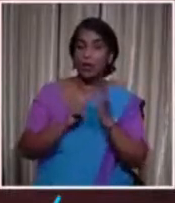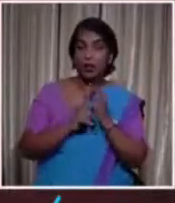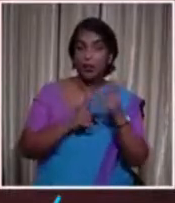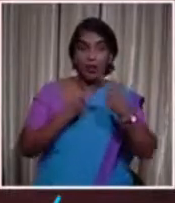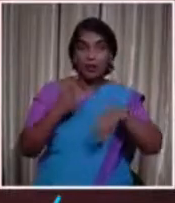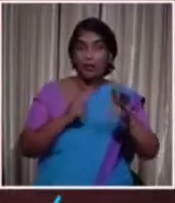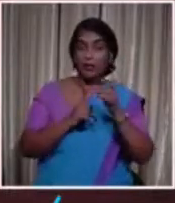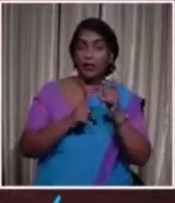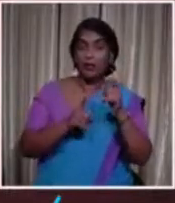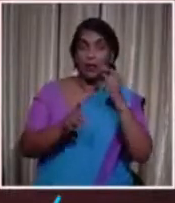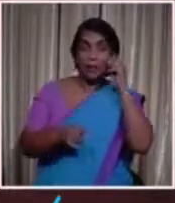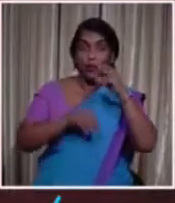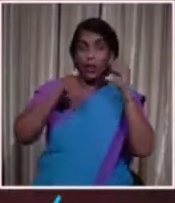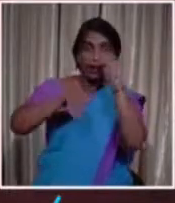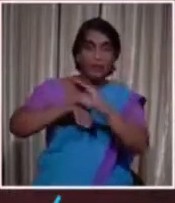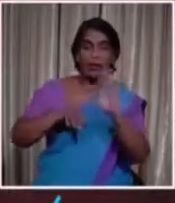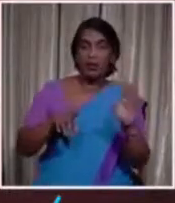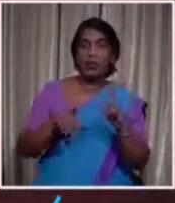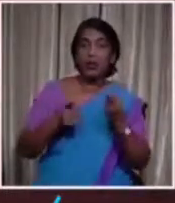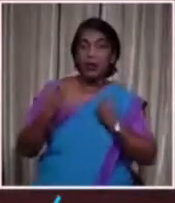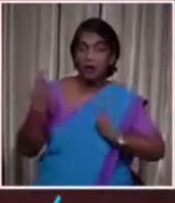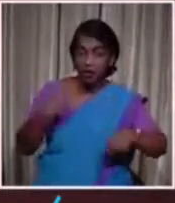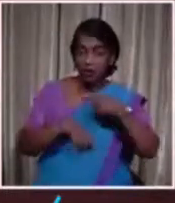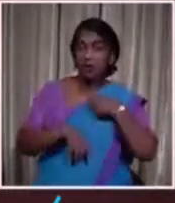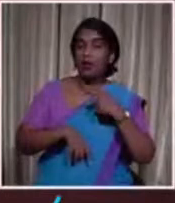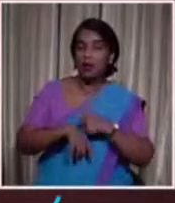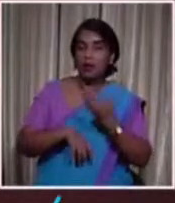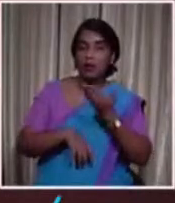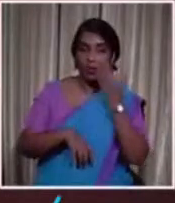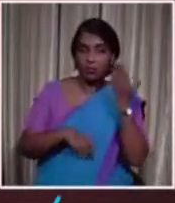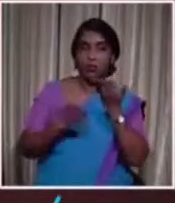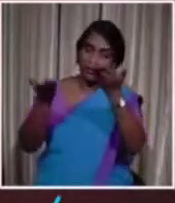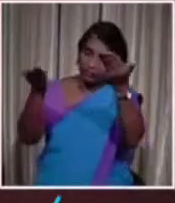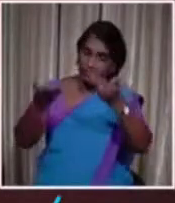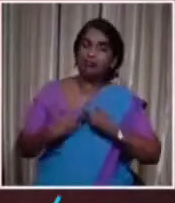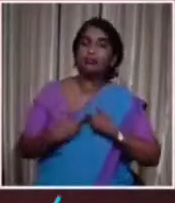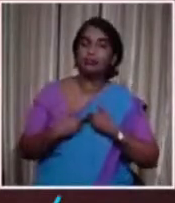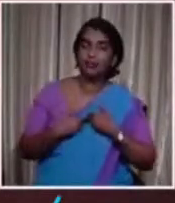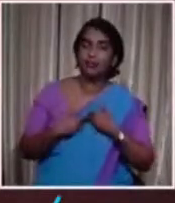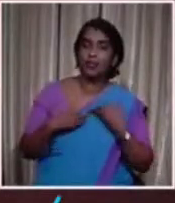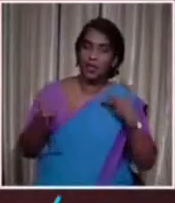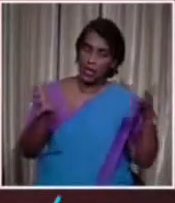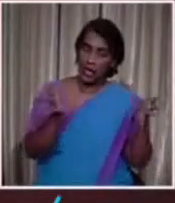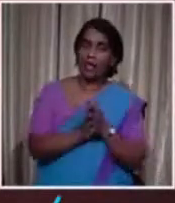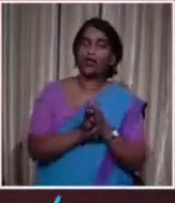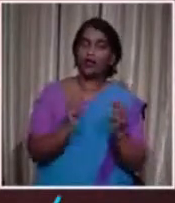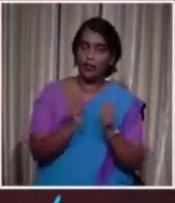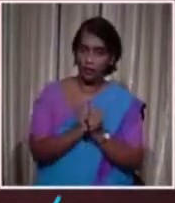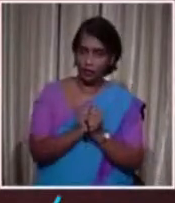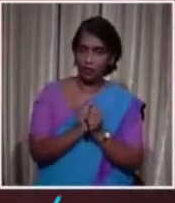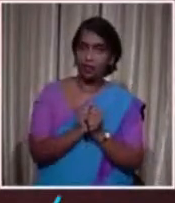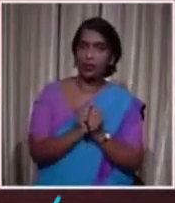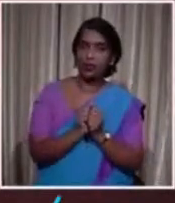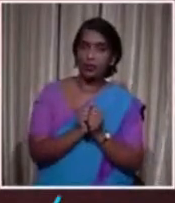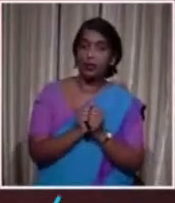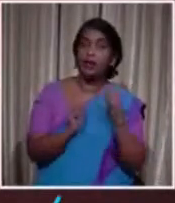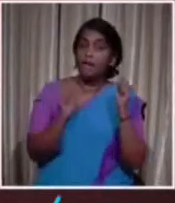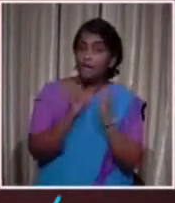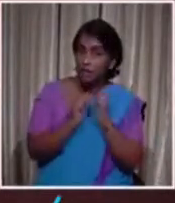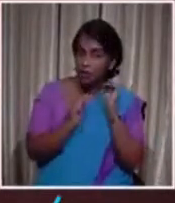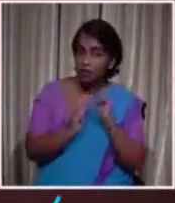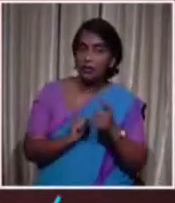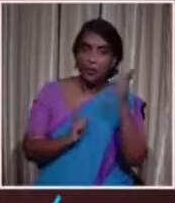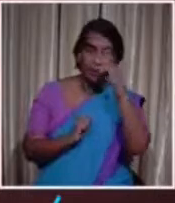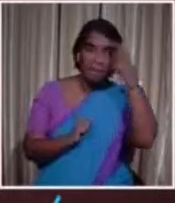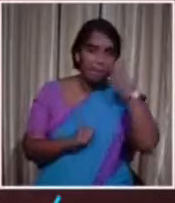කියන එක අපි දන්නවා. ඒත් අපිට අවස්ථාවක් තියෙනවා. ඒකයි ඔබතුමාට ආරාධනා කරන්න ඇවිත් අපිත් එක්ක වැඩ කරමු කියලා. ඒ වැඩ කිරීමේදී අපි